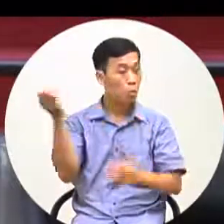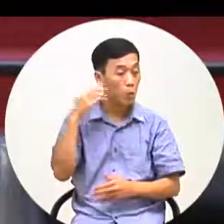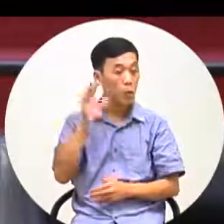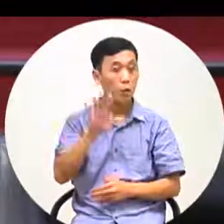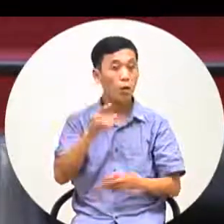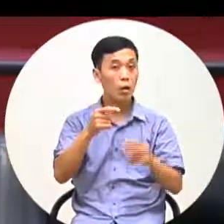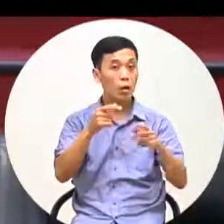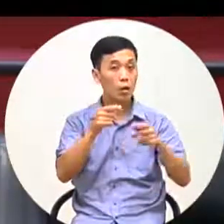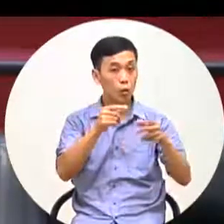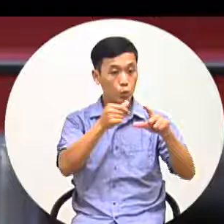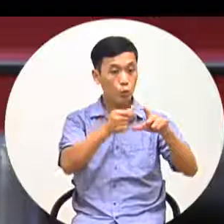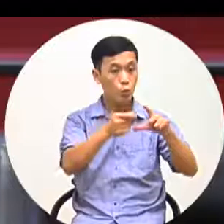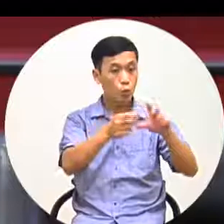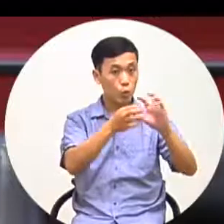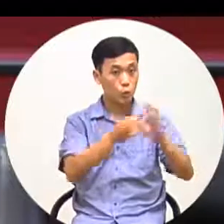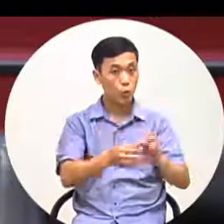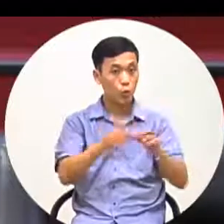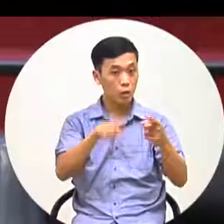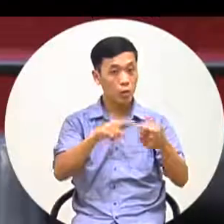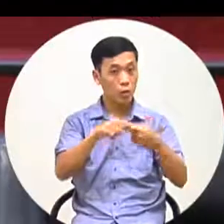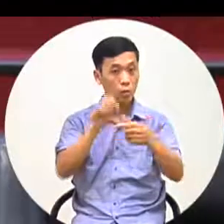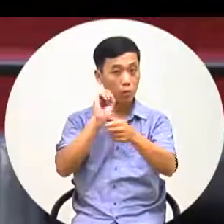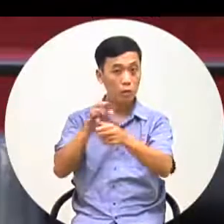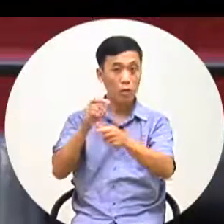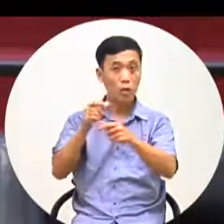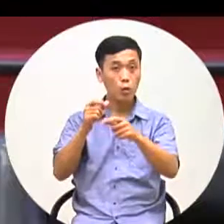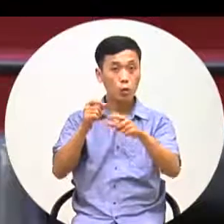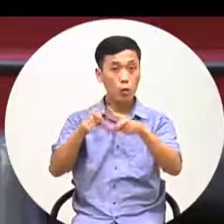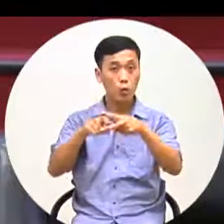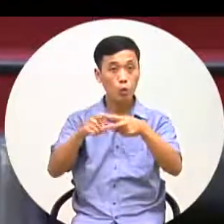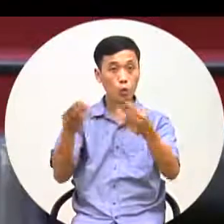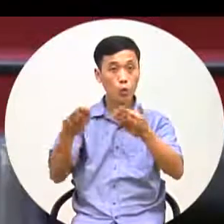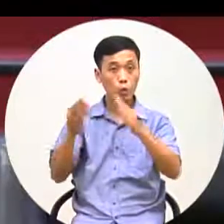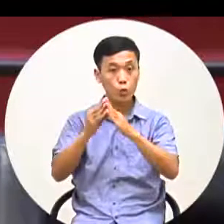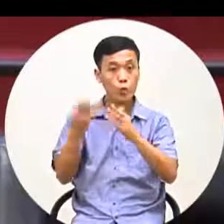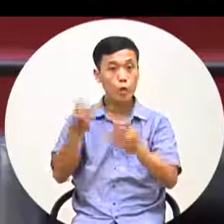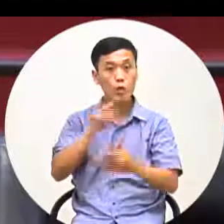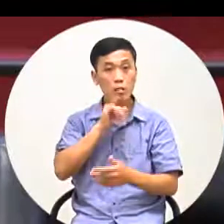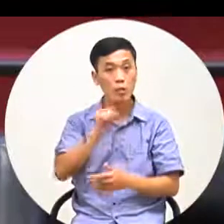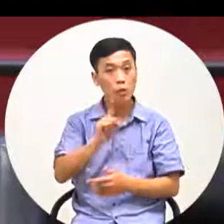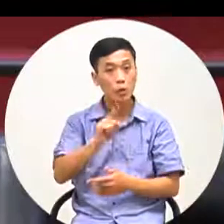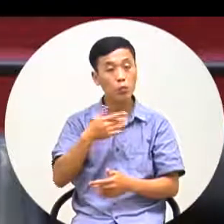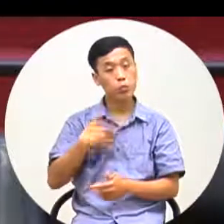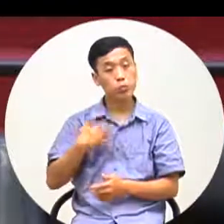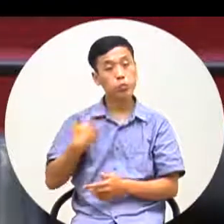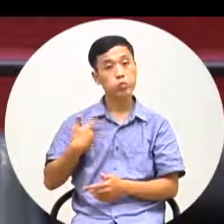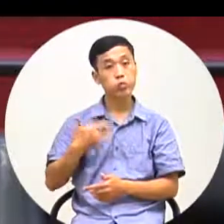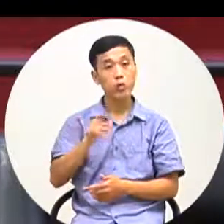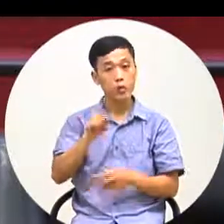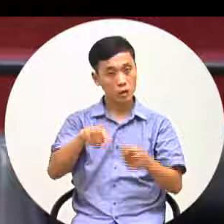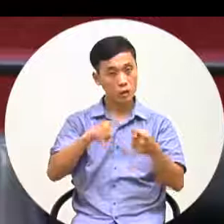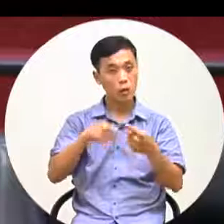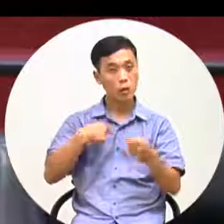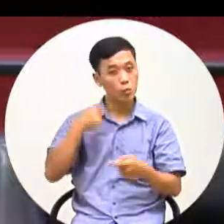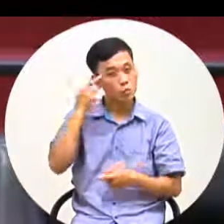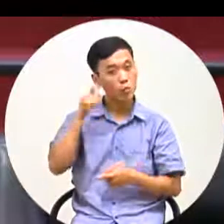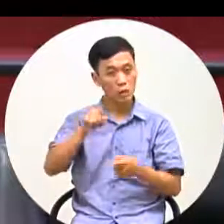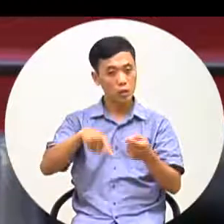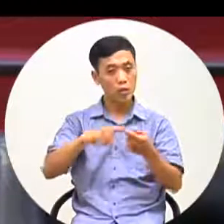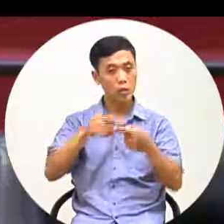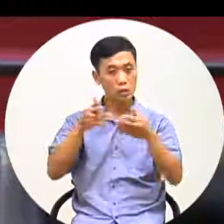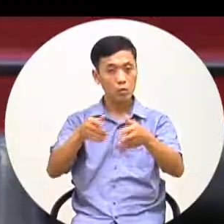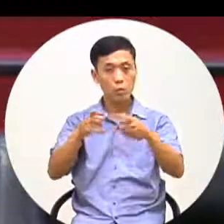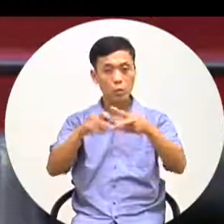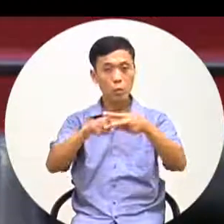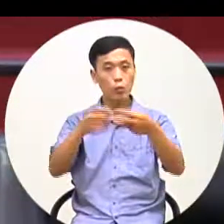么样，我不知道。但这个事情就是我认为跟公务局也会有关系，也会有关系。这条路